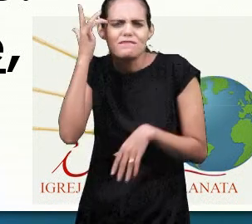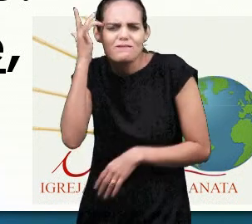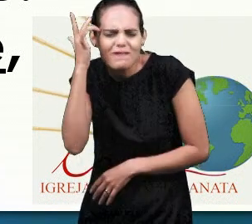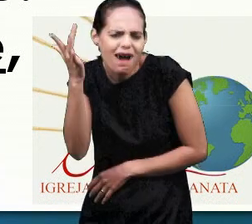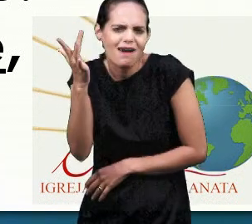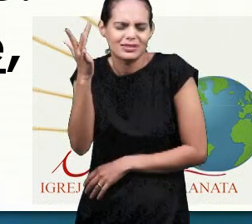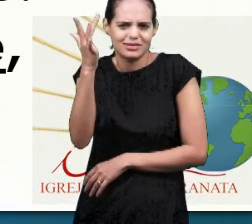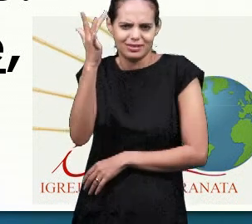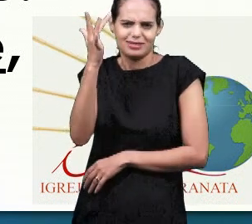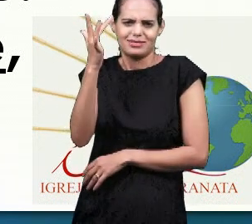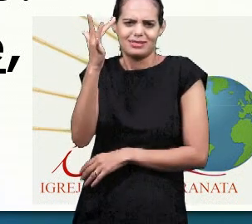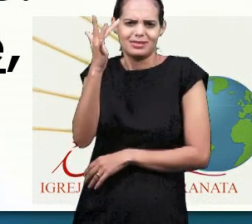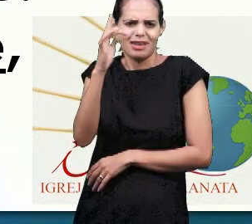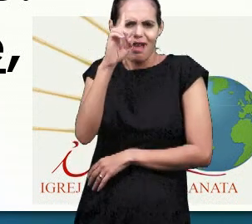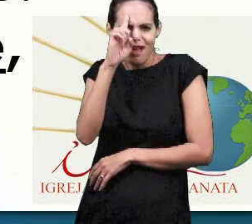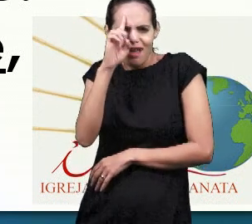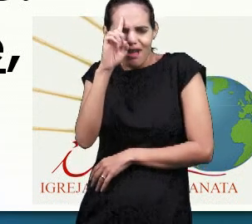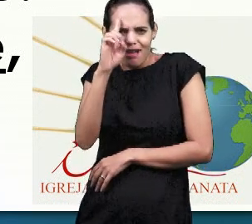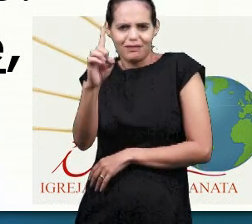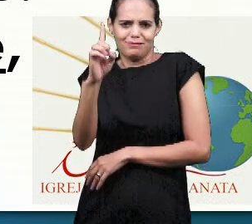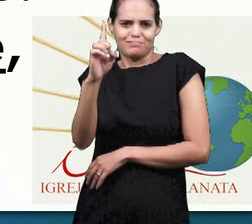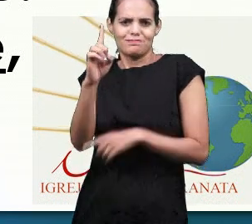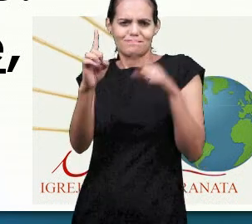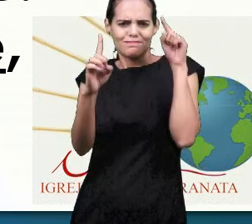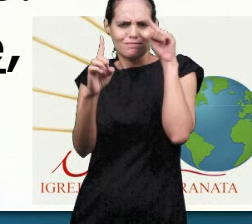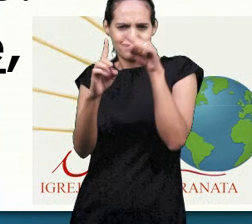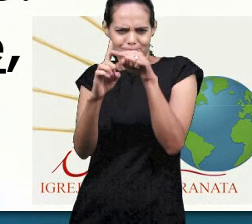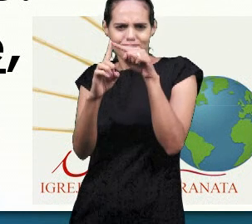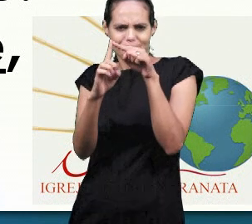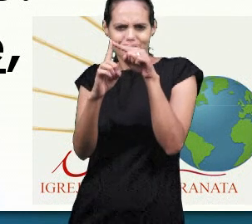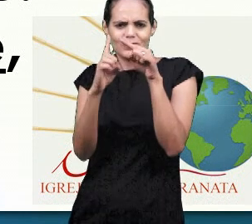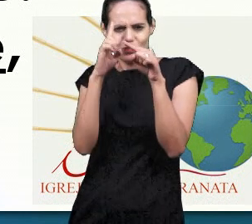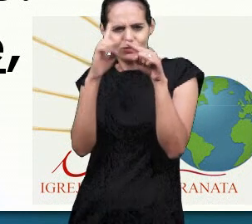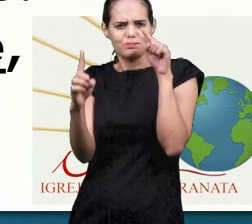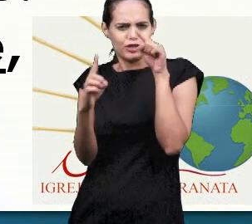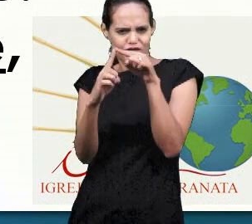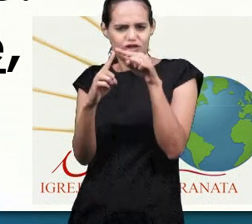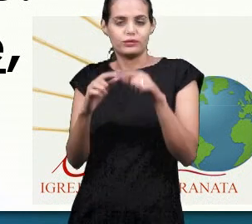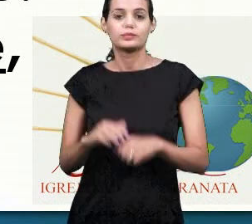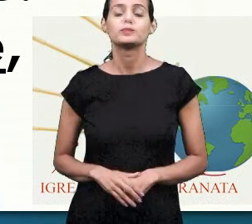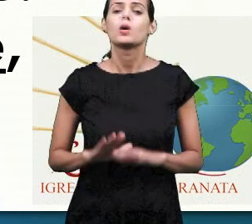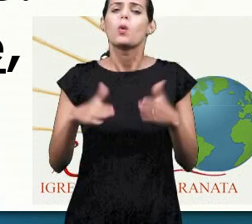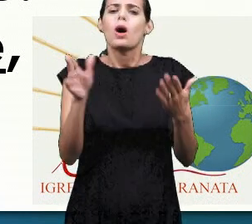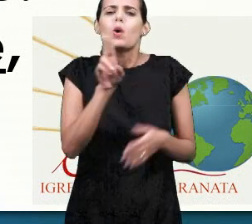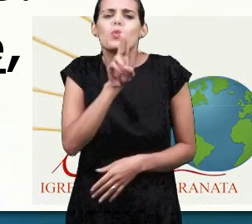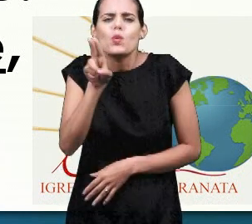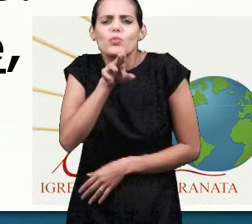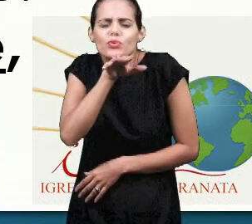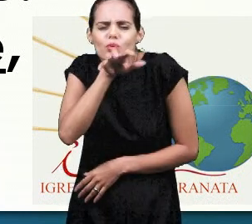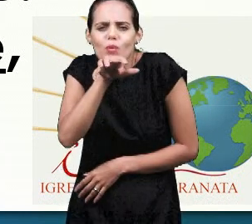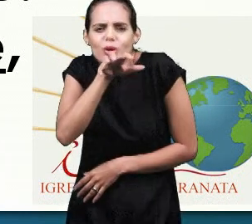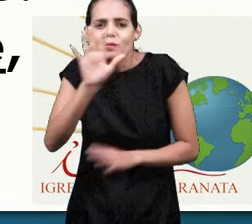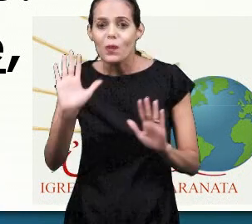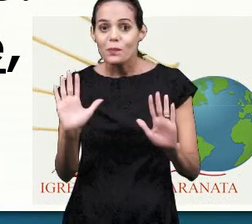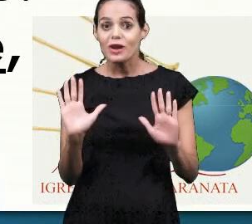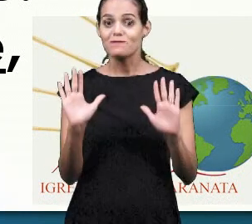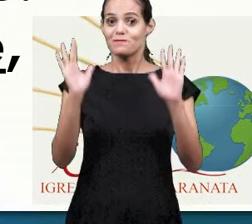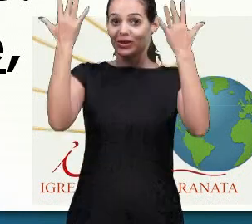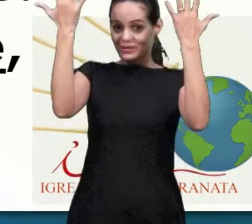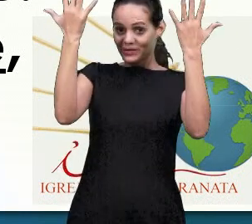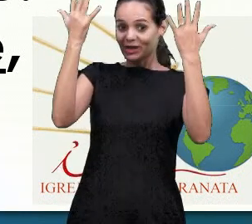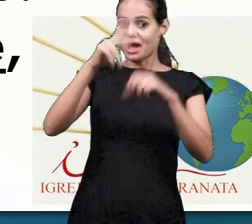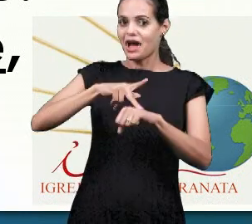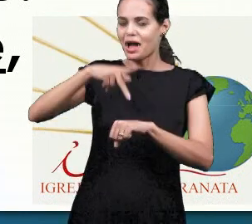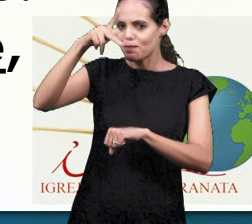question, comment s'appelait le petit animal qui était utilisé pour fêter la Pâque, marqué avec un